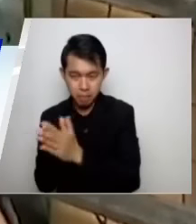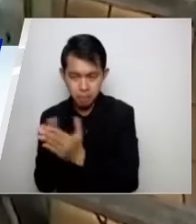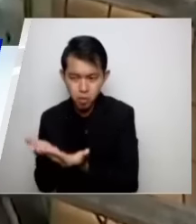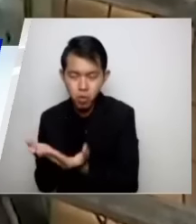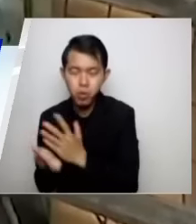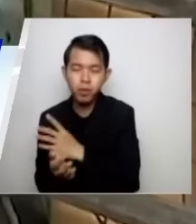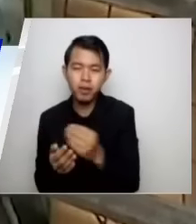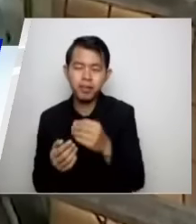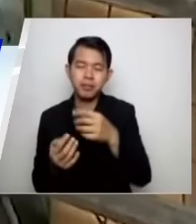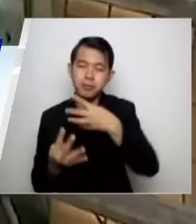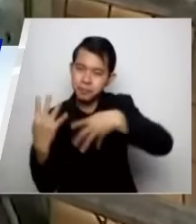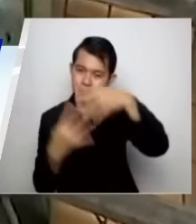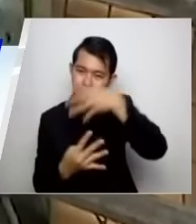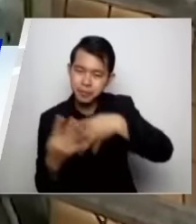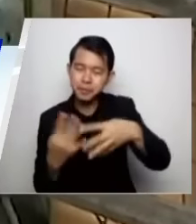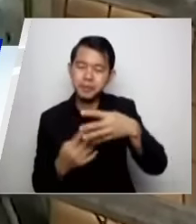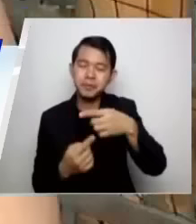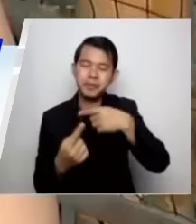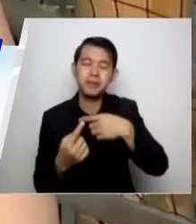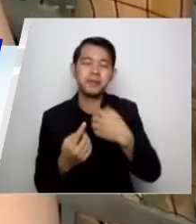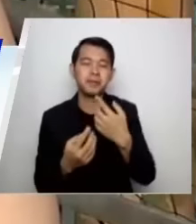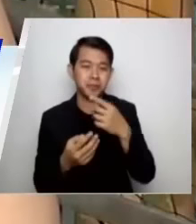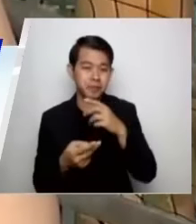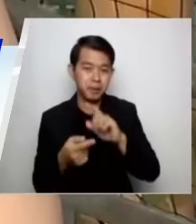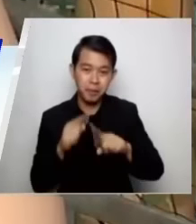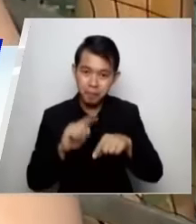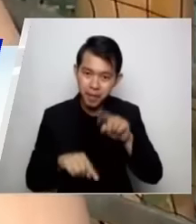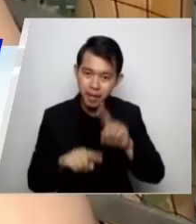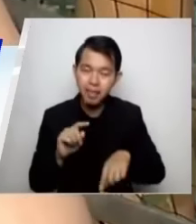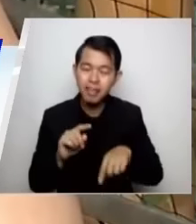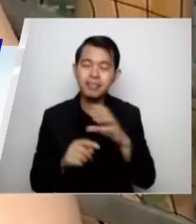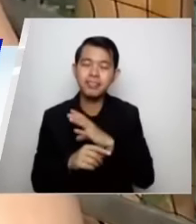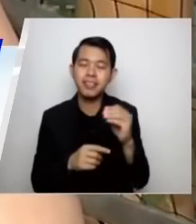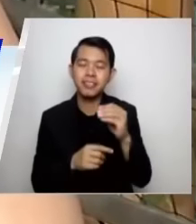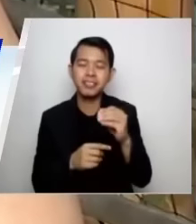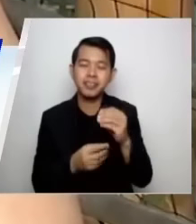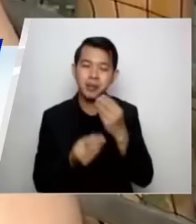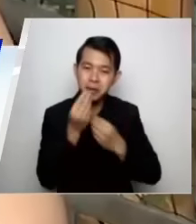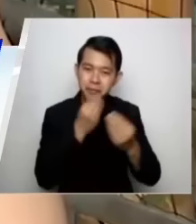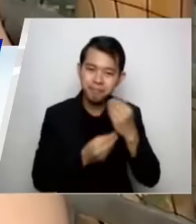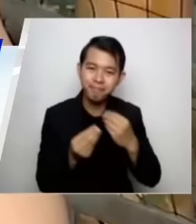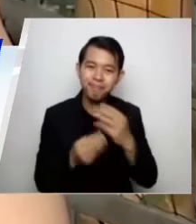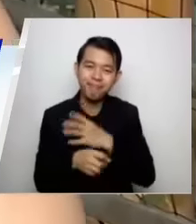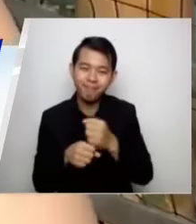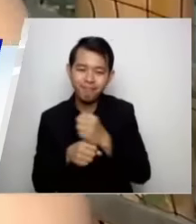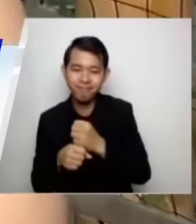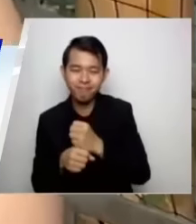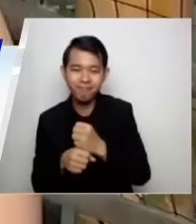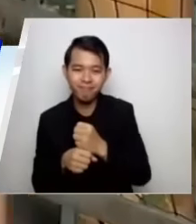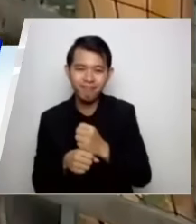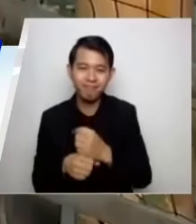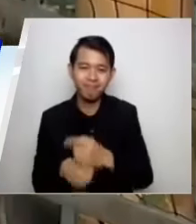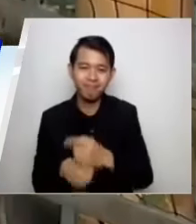sangyup, and then with kape. Siguro, kalahati ng dapat sa savings. Nagastos ko sa pagkain.